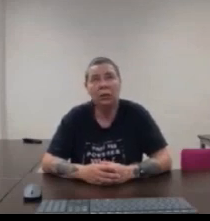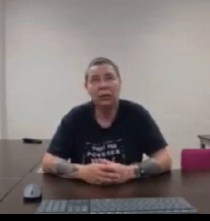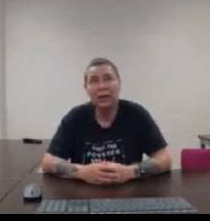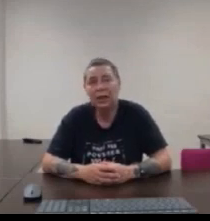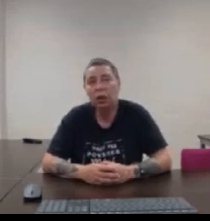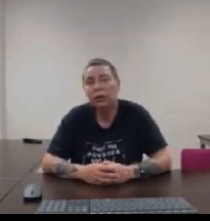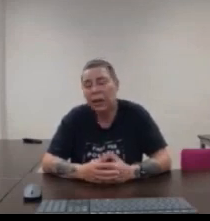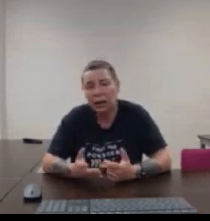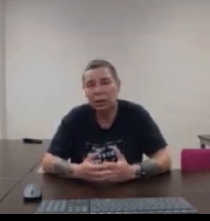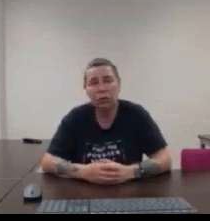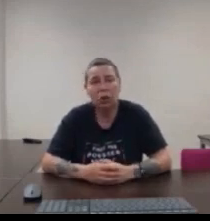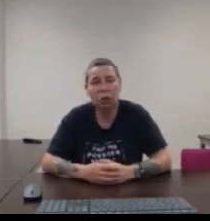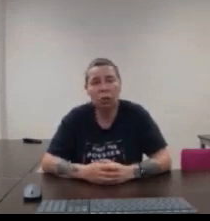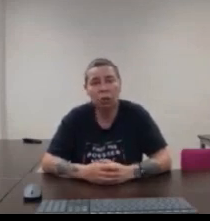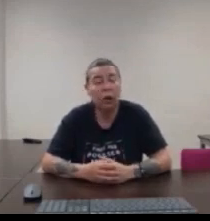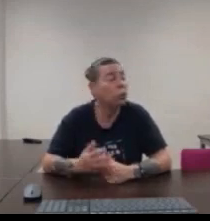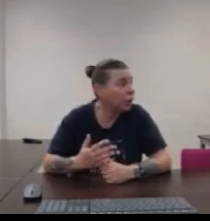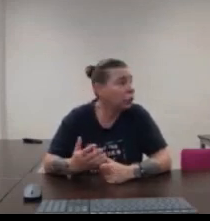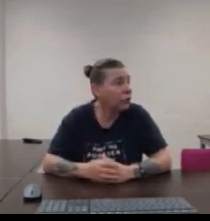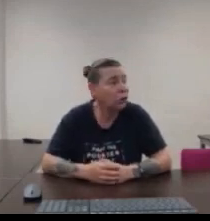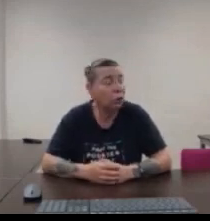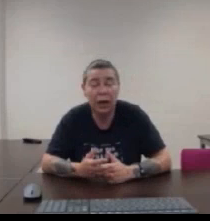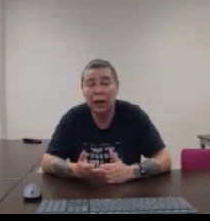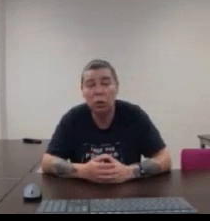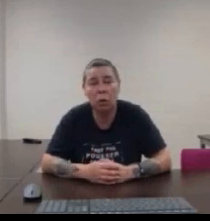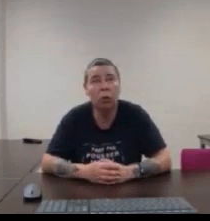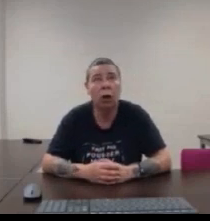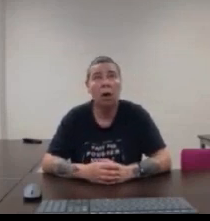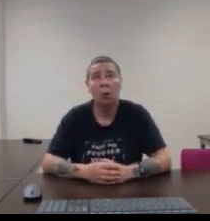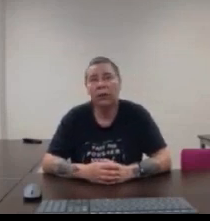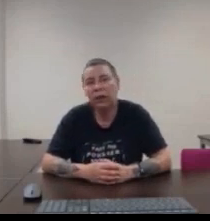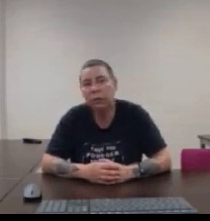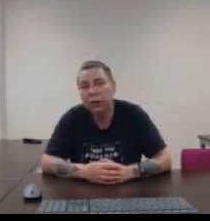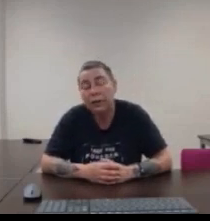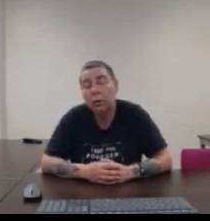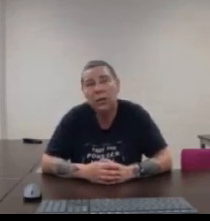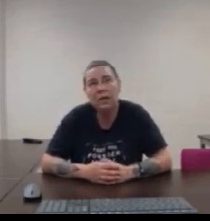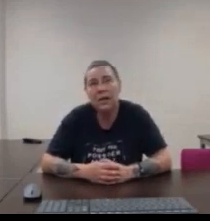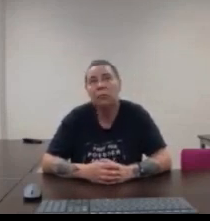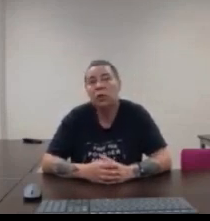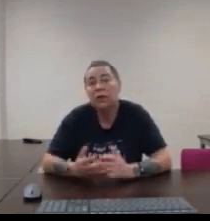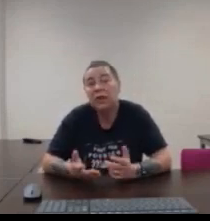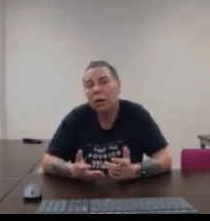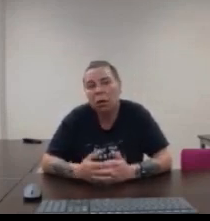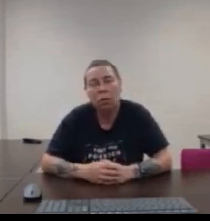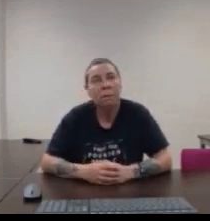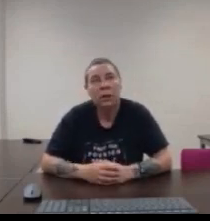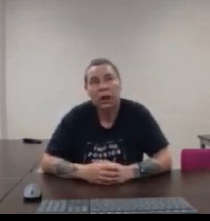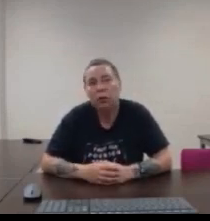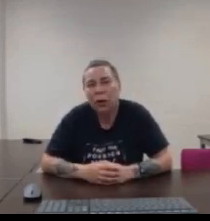Comme j'ai tendance à le dire aux salariés qu'on a tendance à dire aux salariés qu'on rencontre, si vous en avez, utilisez-les. J'ai envie de